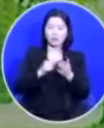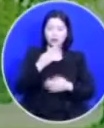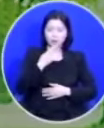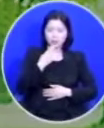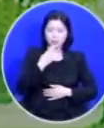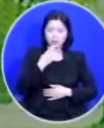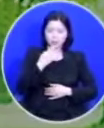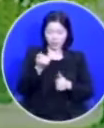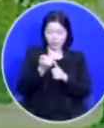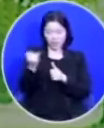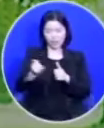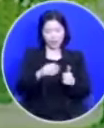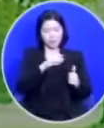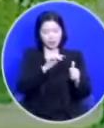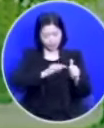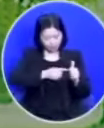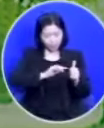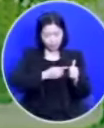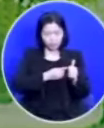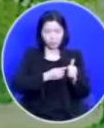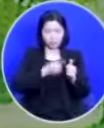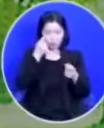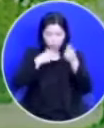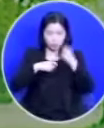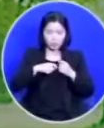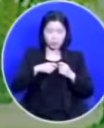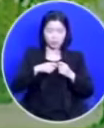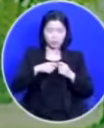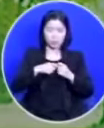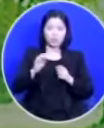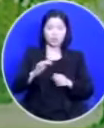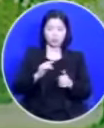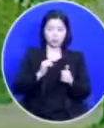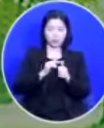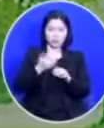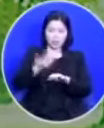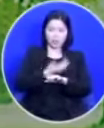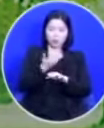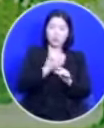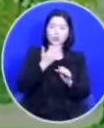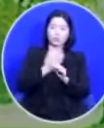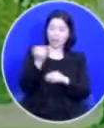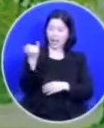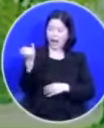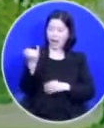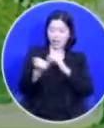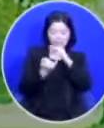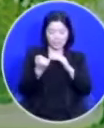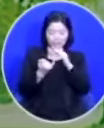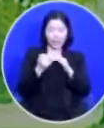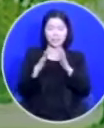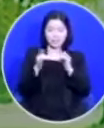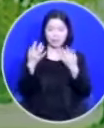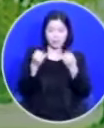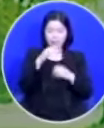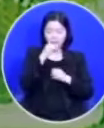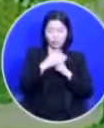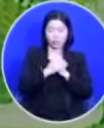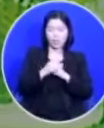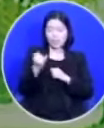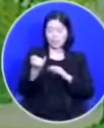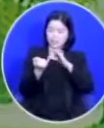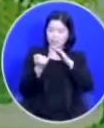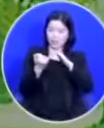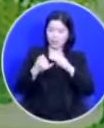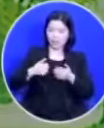오니까 2조 복중에 변환이 또 아내를 아끼는 사람이 있습니까 그래서 그 안에 소원을